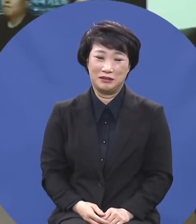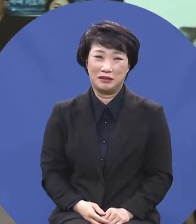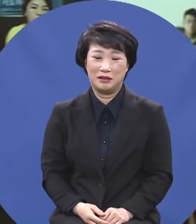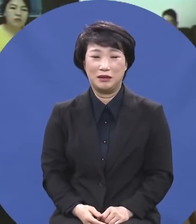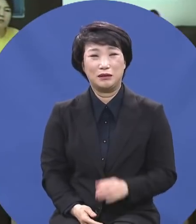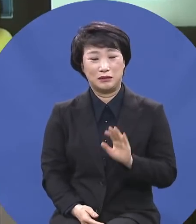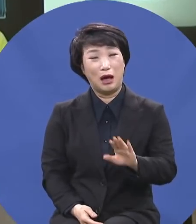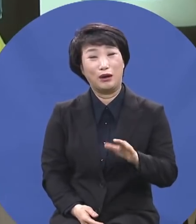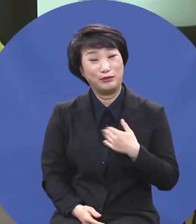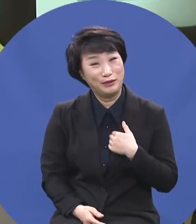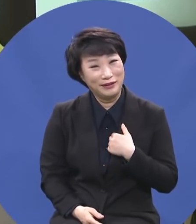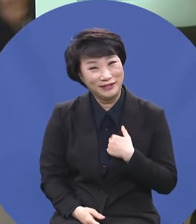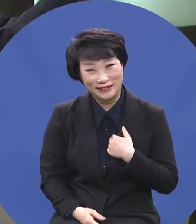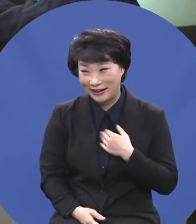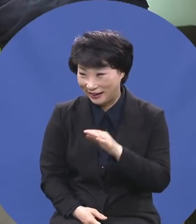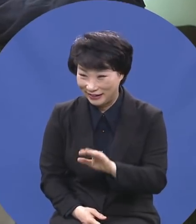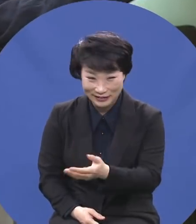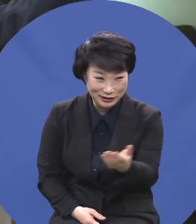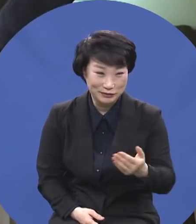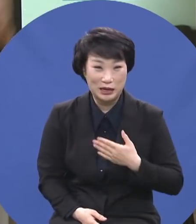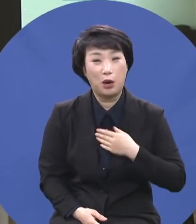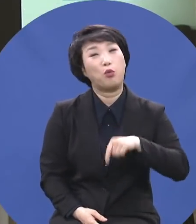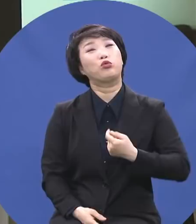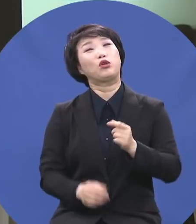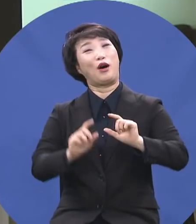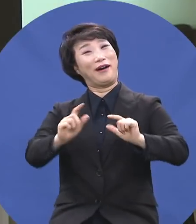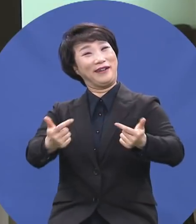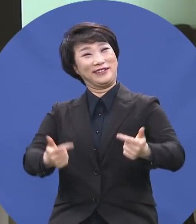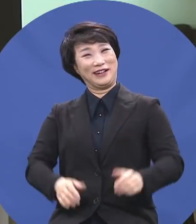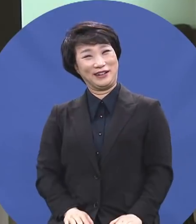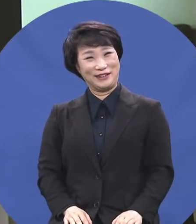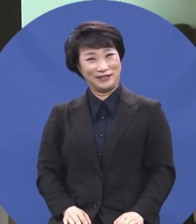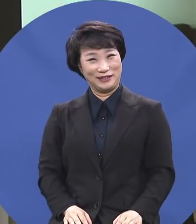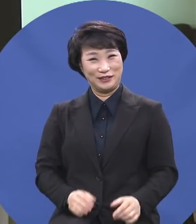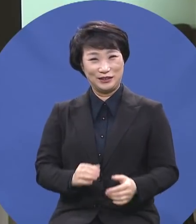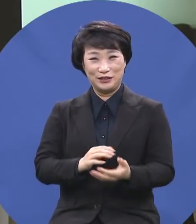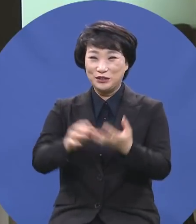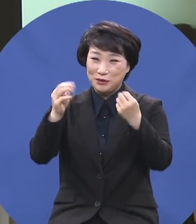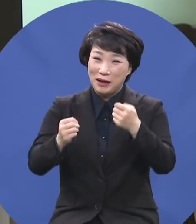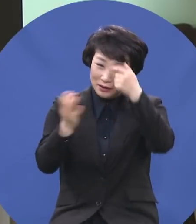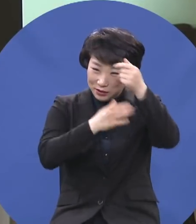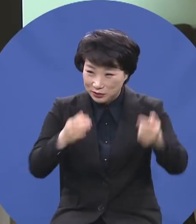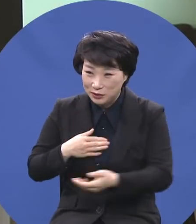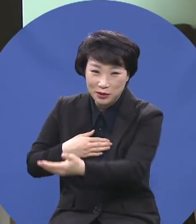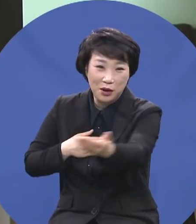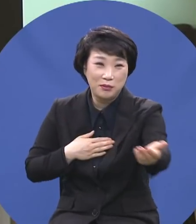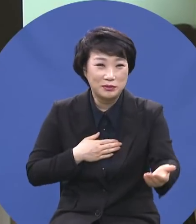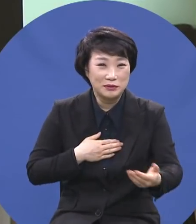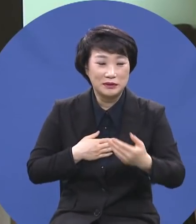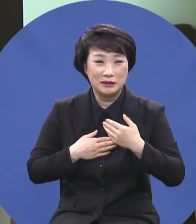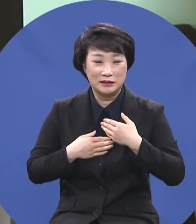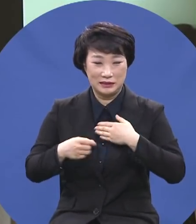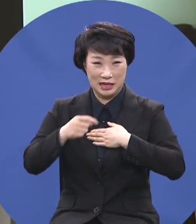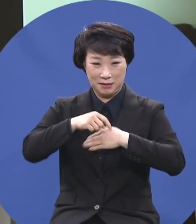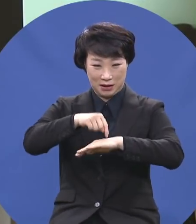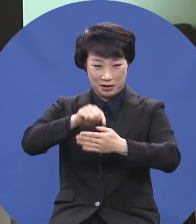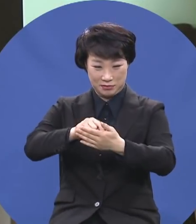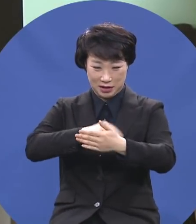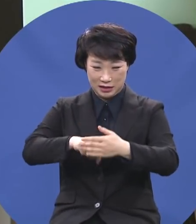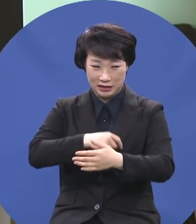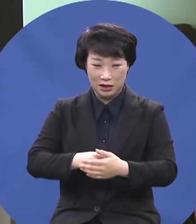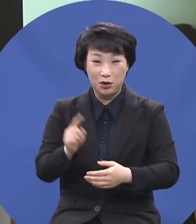근데 혼자가 아니야. 이 많은 성도들이 내 마음속에